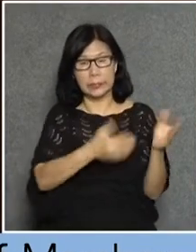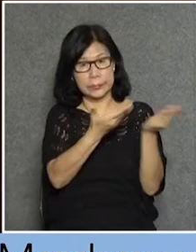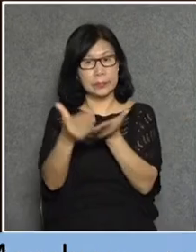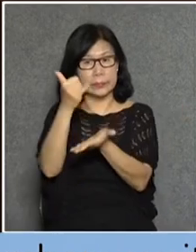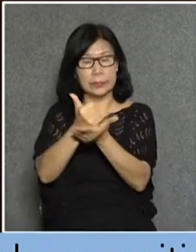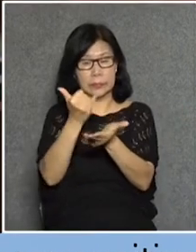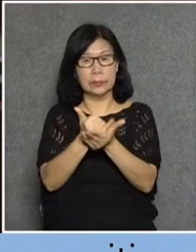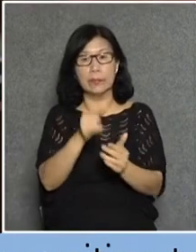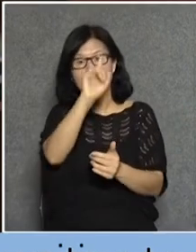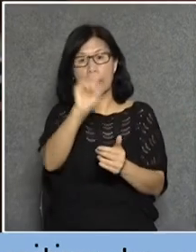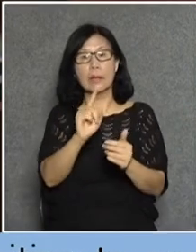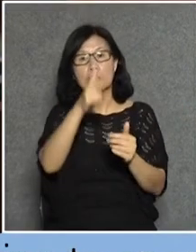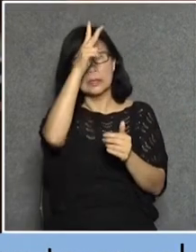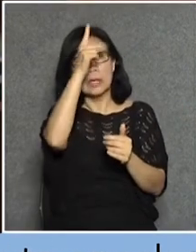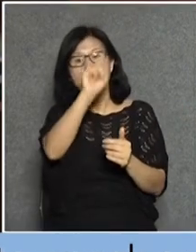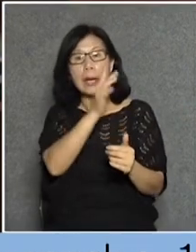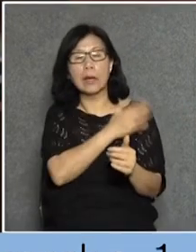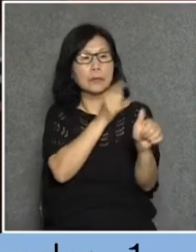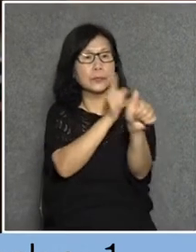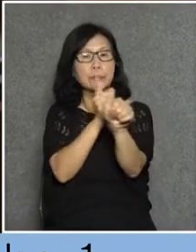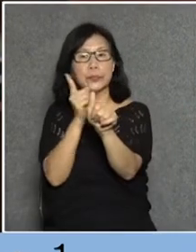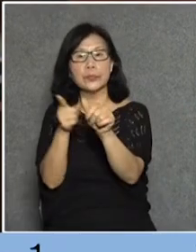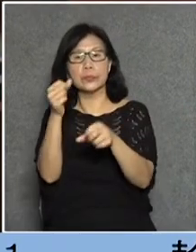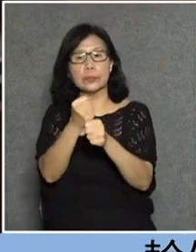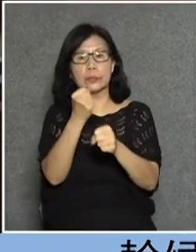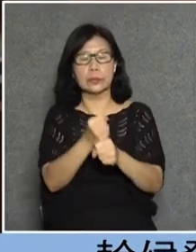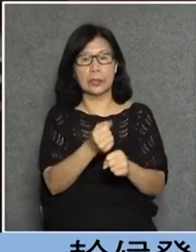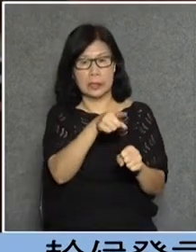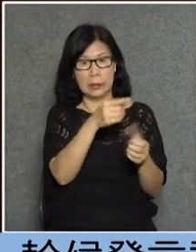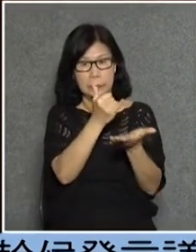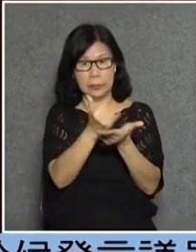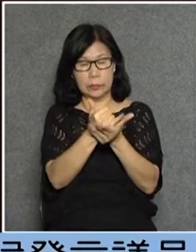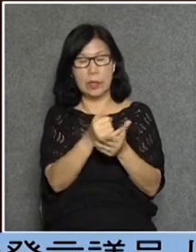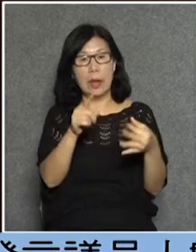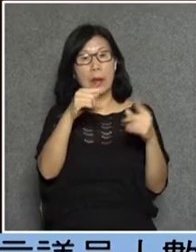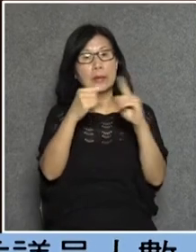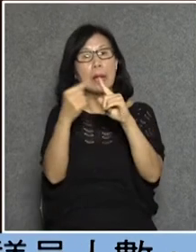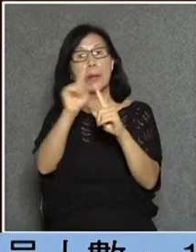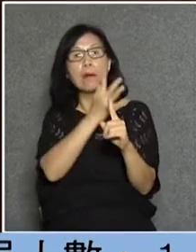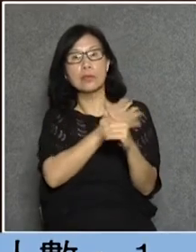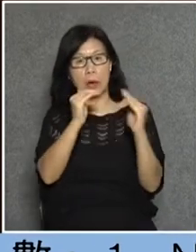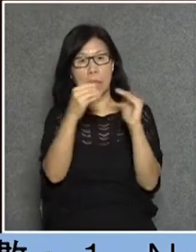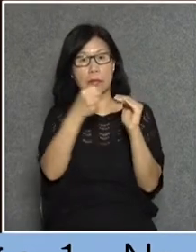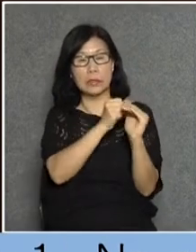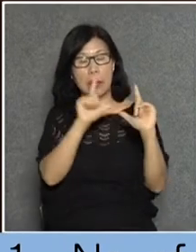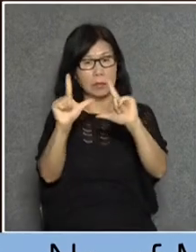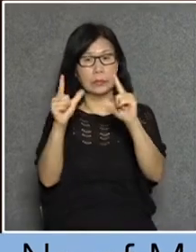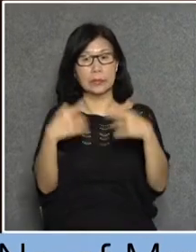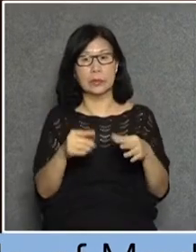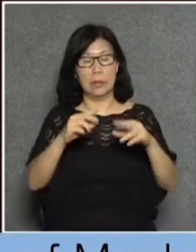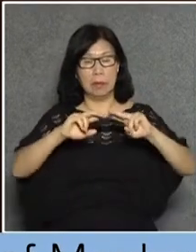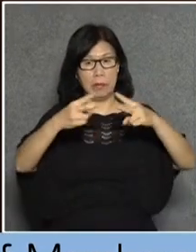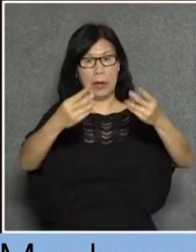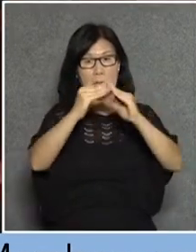张。 你是什么政府？哪个指示你这样做的？ 梁国雄议员，请你坐下。哪位局长？发展局局